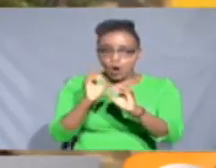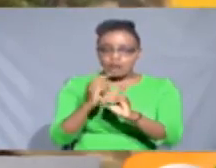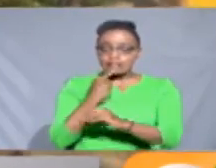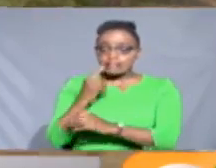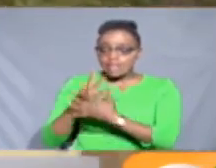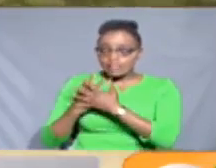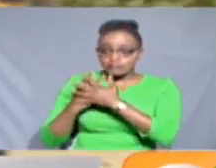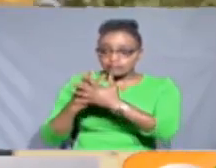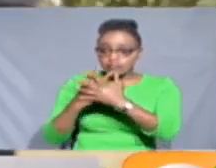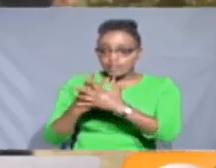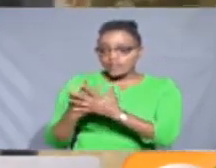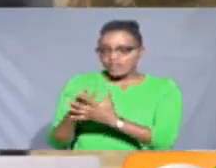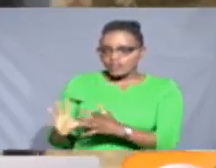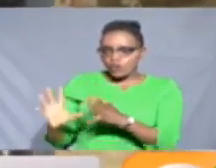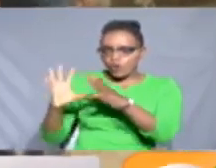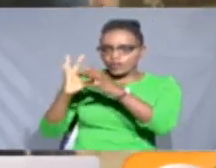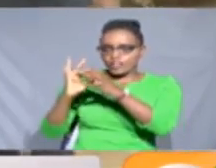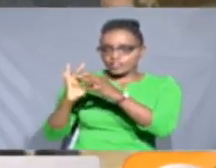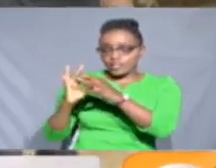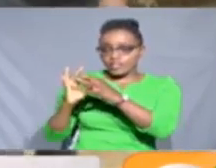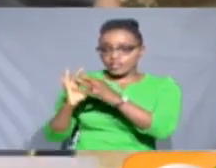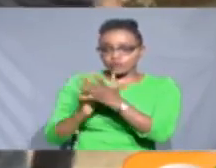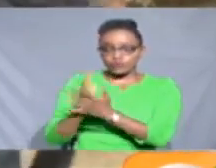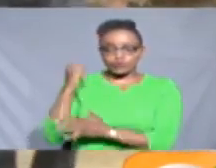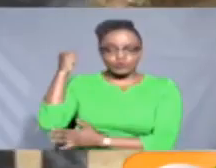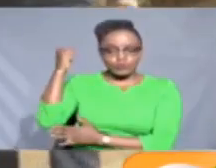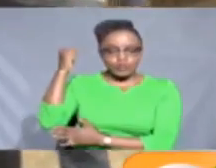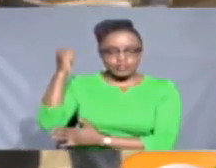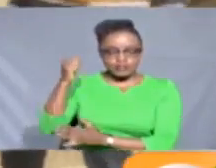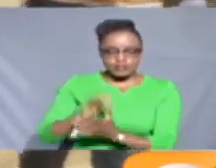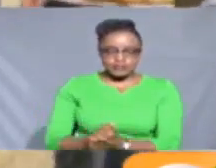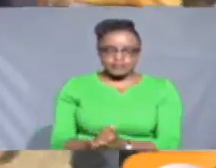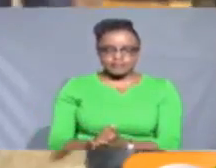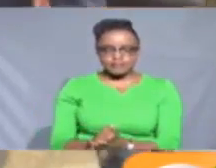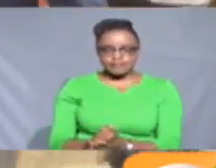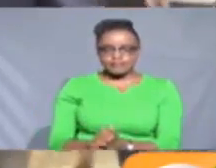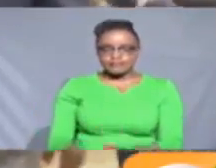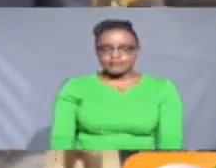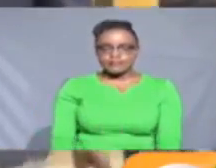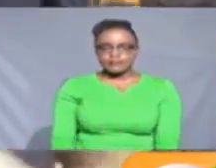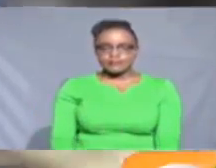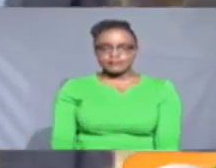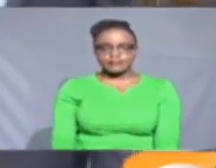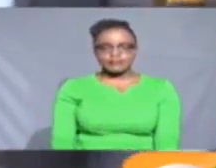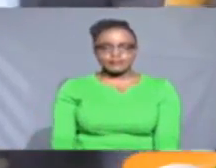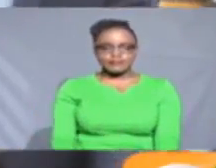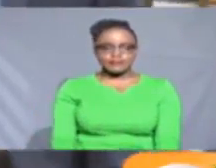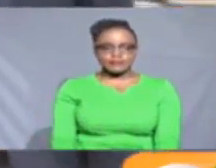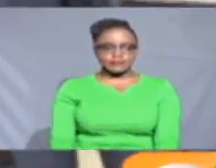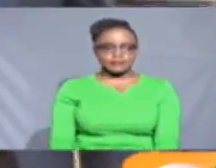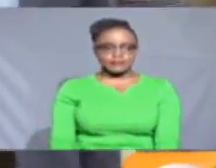kukamatwa kwake kuna uhusiana na siasa. Makori Ongechi, Runinga ya Citizen, Nairobi.